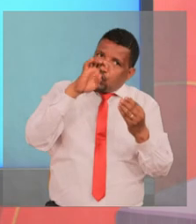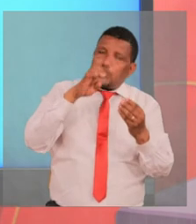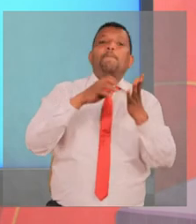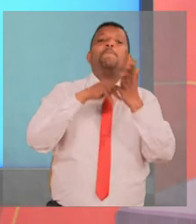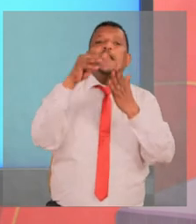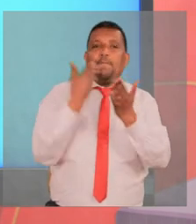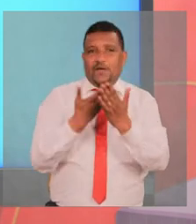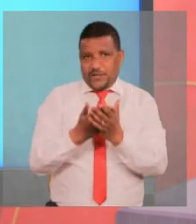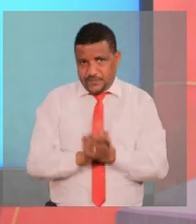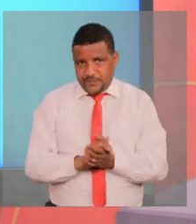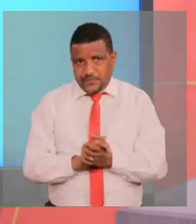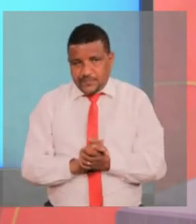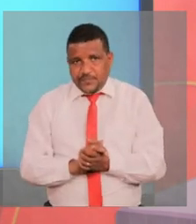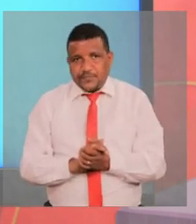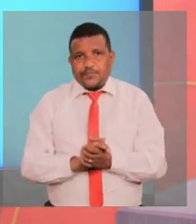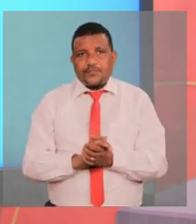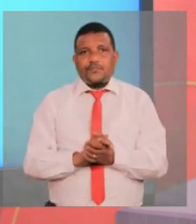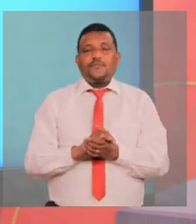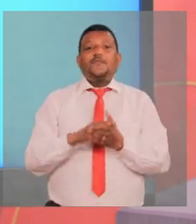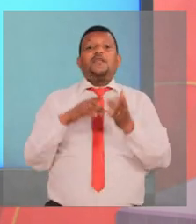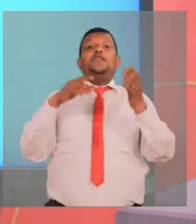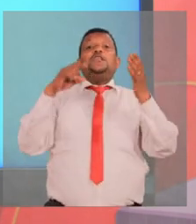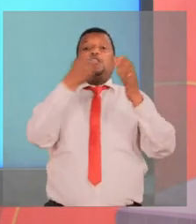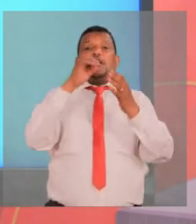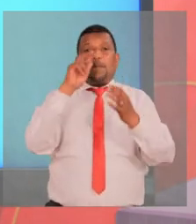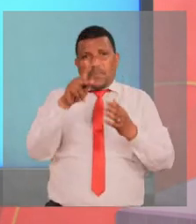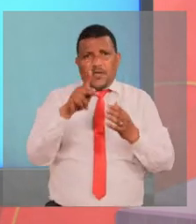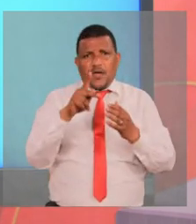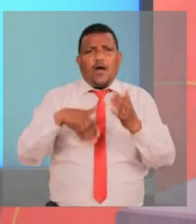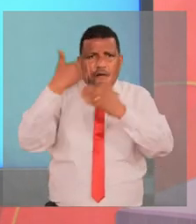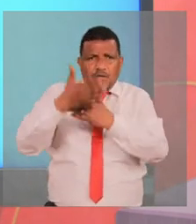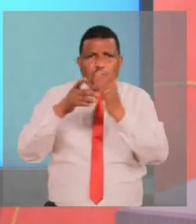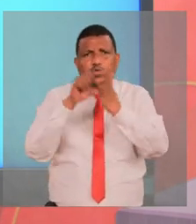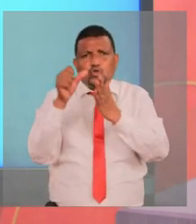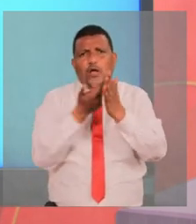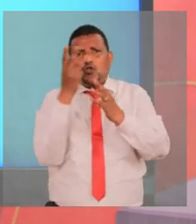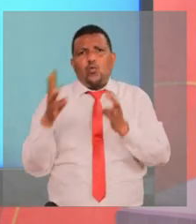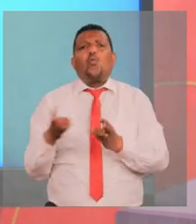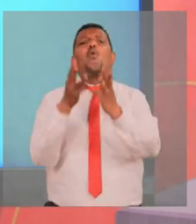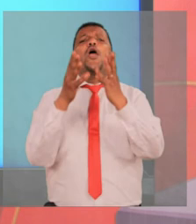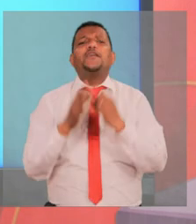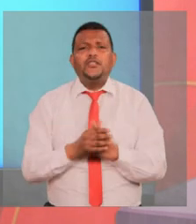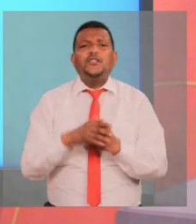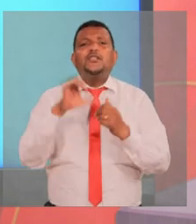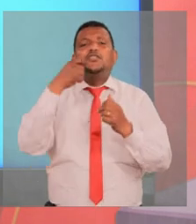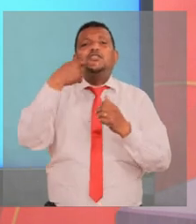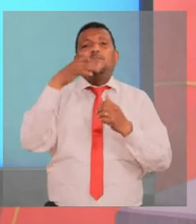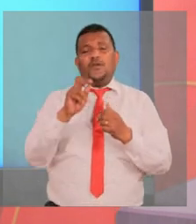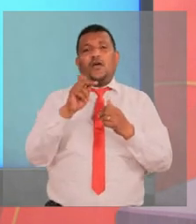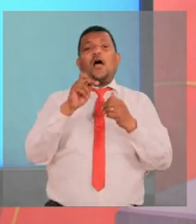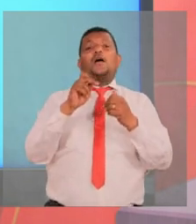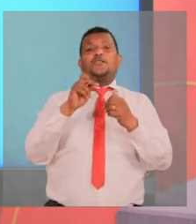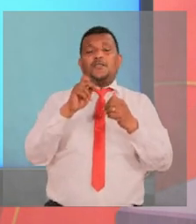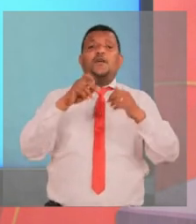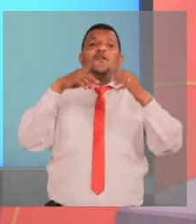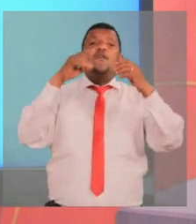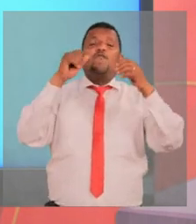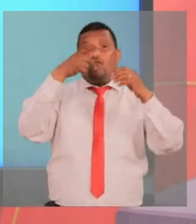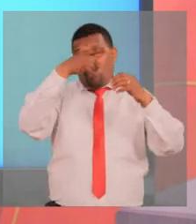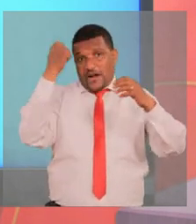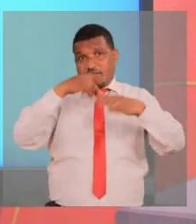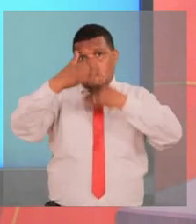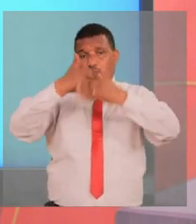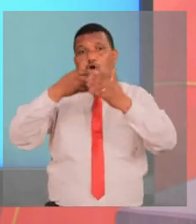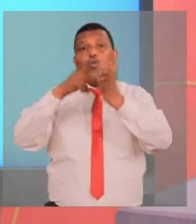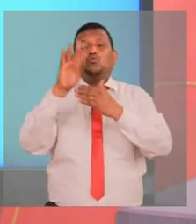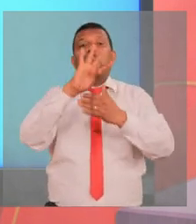की जजमेंट या पत्थर पोस्ट्स इन यादव एसपी का काफी दबाव इनक्विजिटिव पात्र को स्विच 14वां